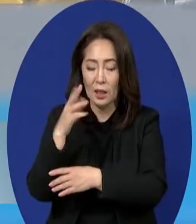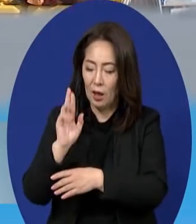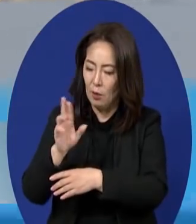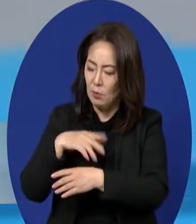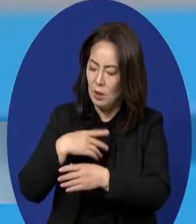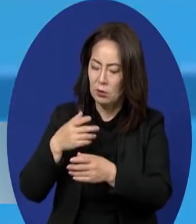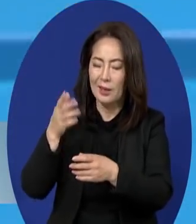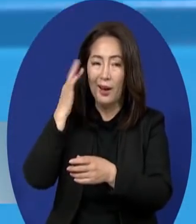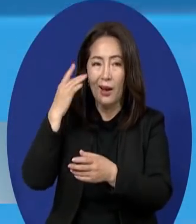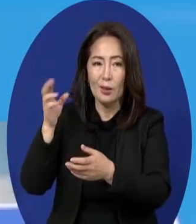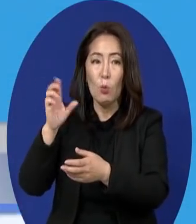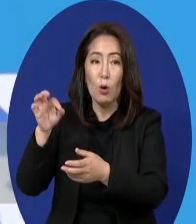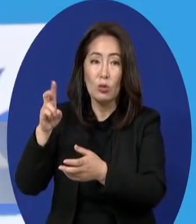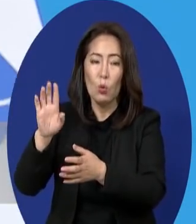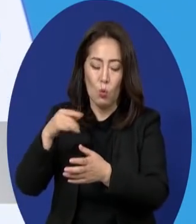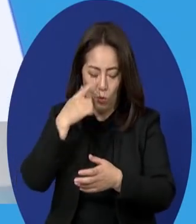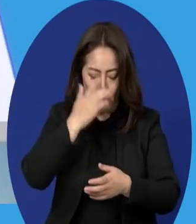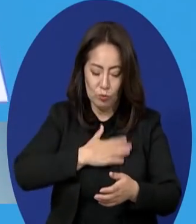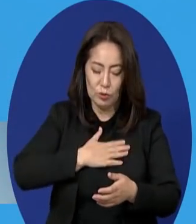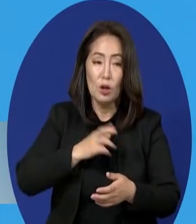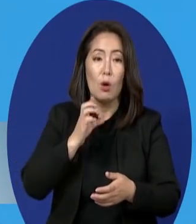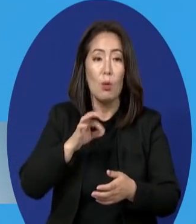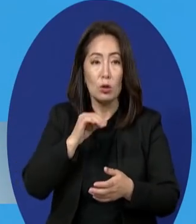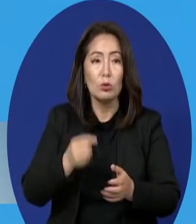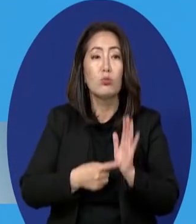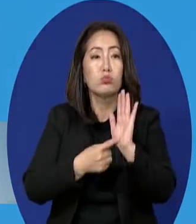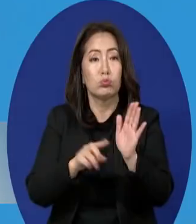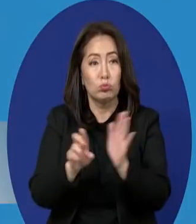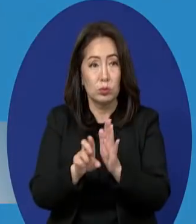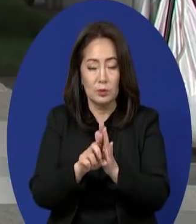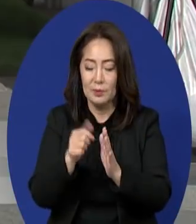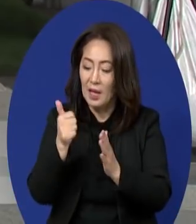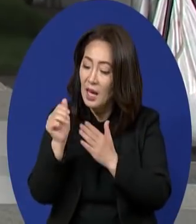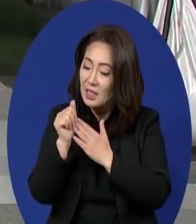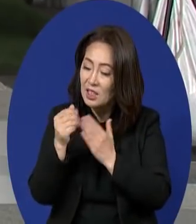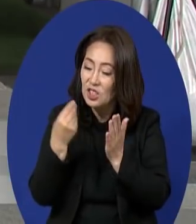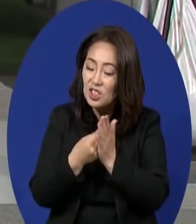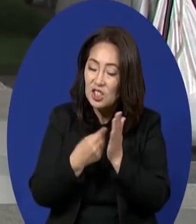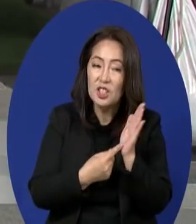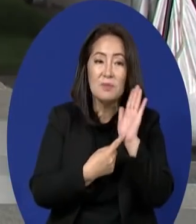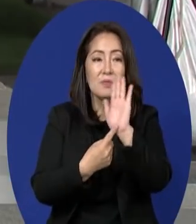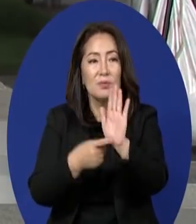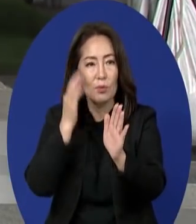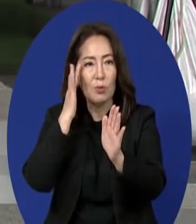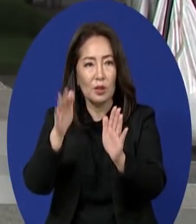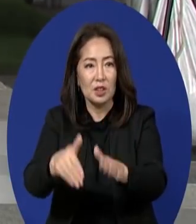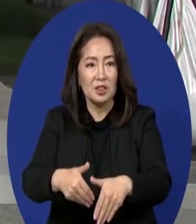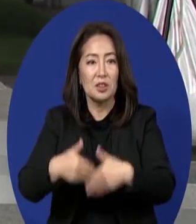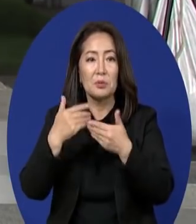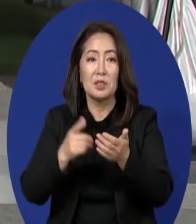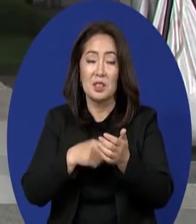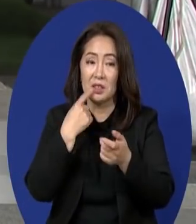импортыг орлох бордоо нийлүүлэх боломжтой. Харин одоо ийм сайн жишгийг илүү өргөжүүлэх бодлогоор дэмжих хэрэгтэй гэдгийг тэд хэлж